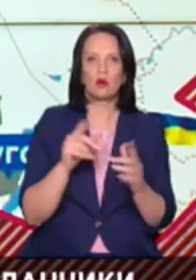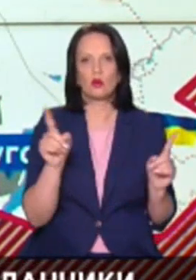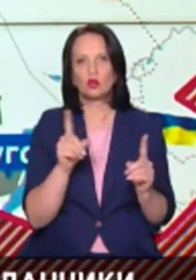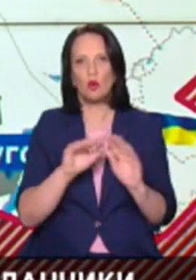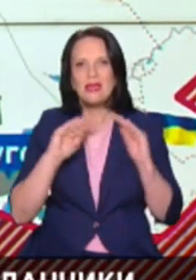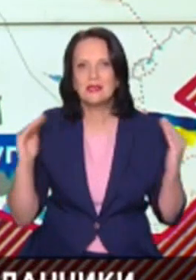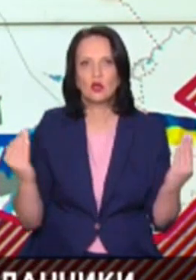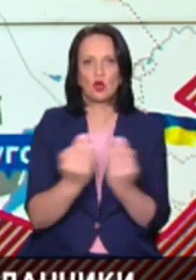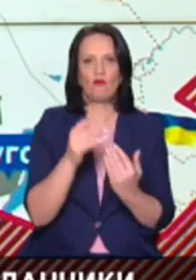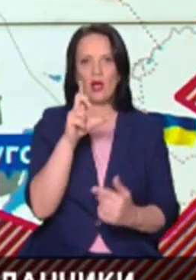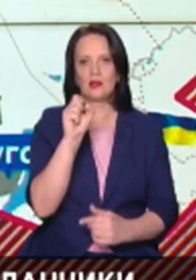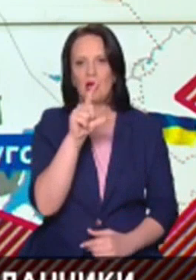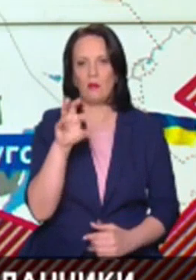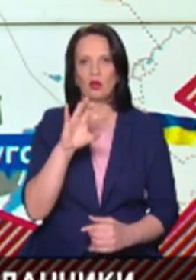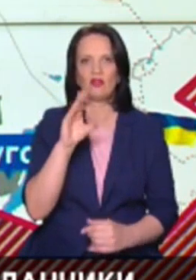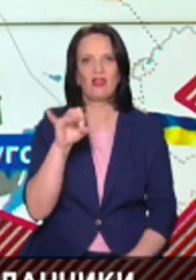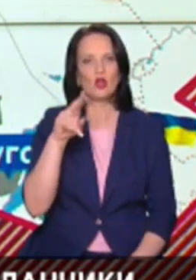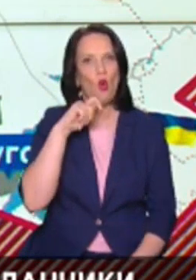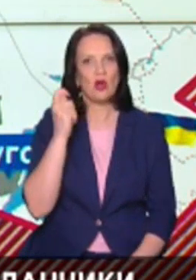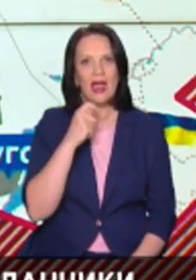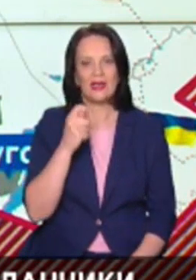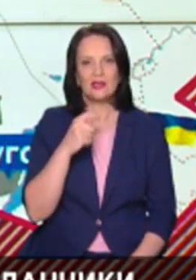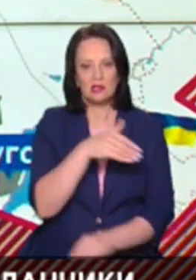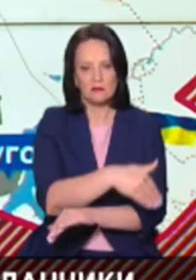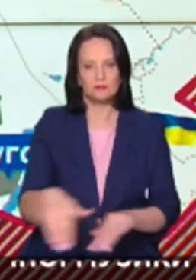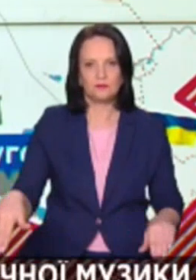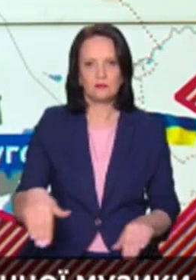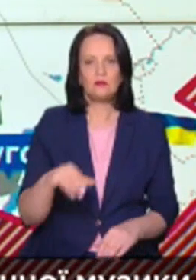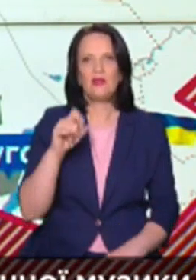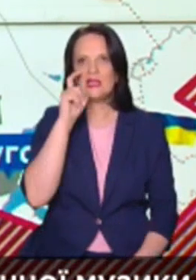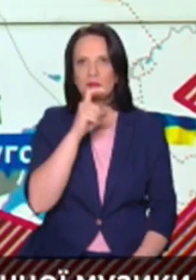ізолювати його від українських ліній комунікацій із півднем та заходом.